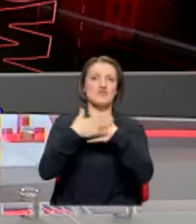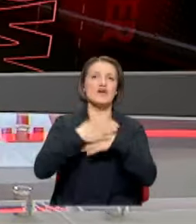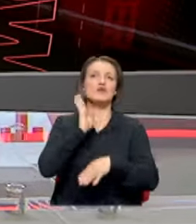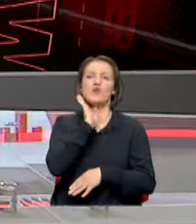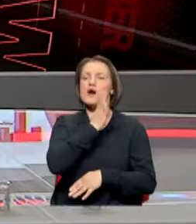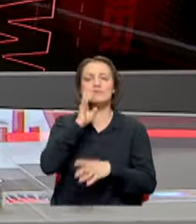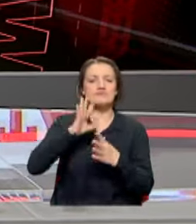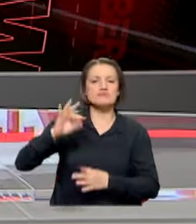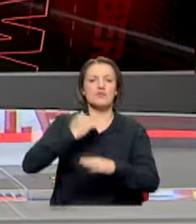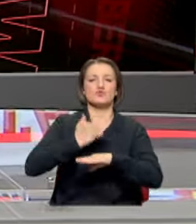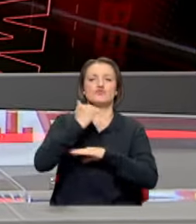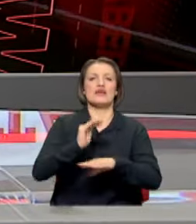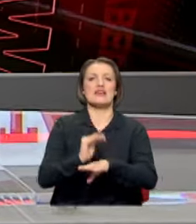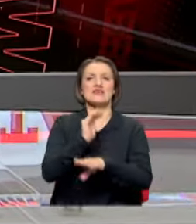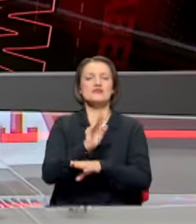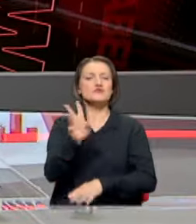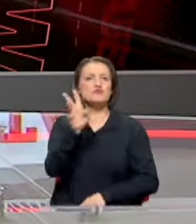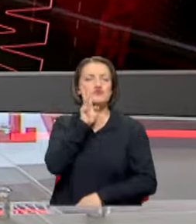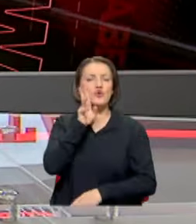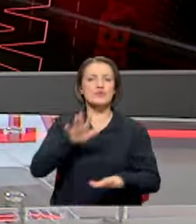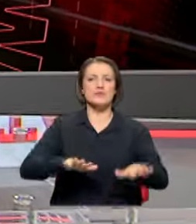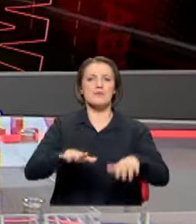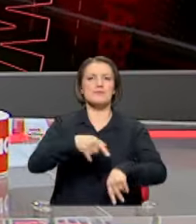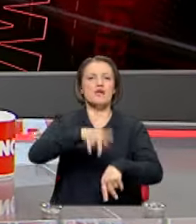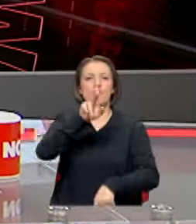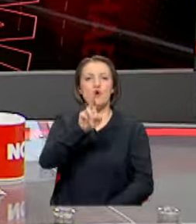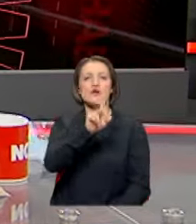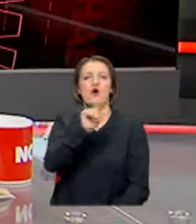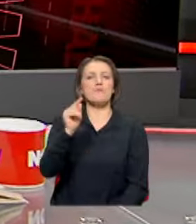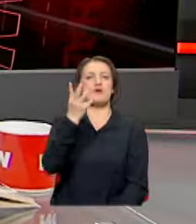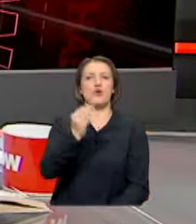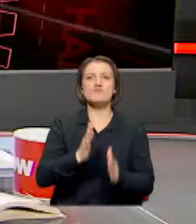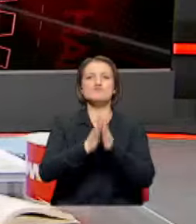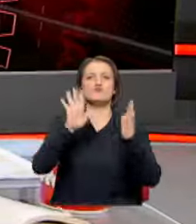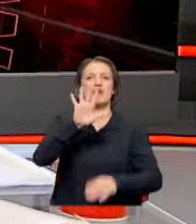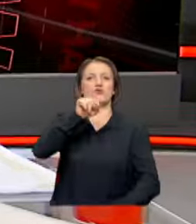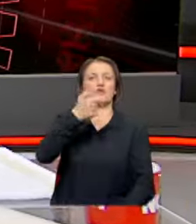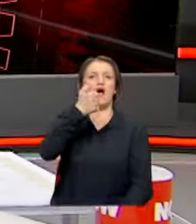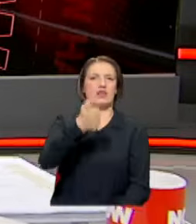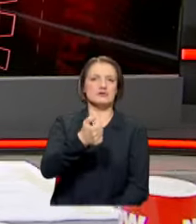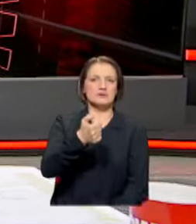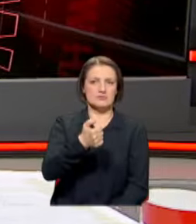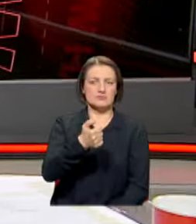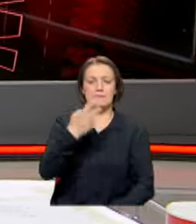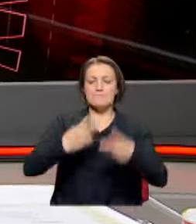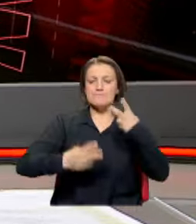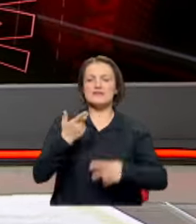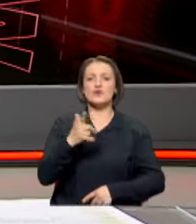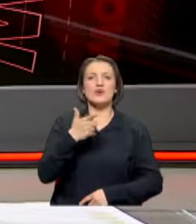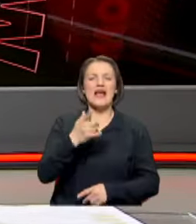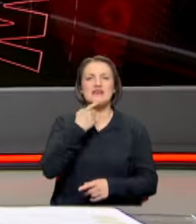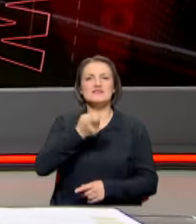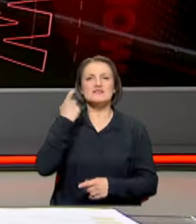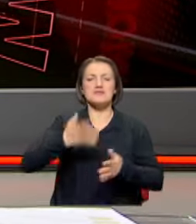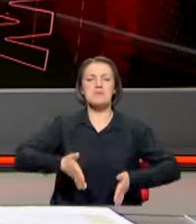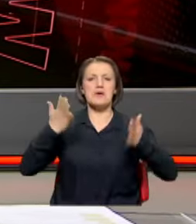geçirdiler. Son depremse saat 18.11'de kayıtlara geçti. Büyüklüğü 5.6. Bazı köylerde eski